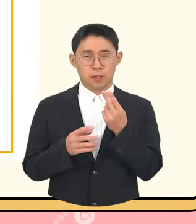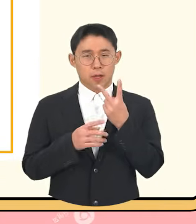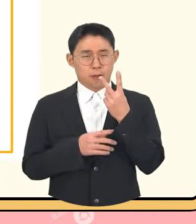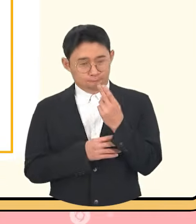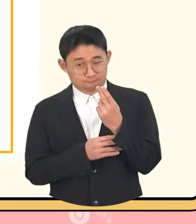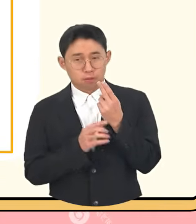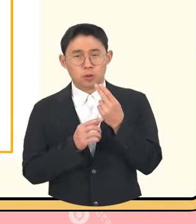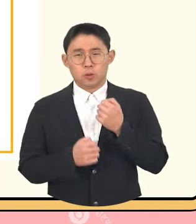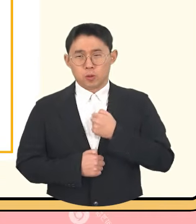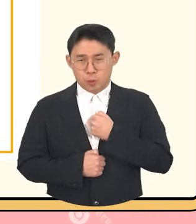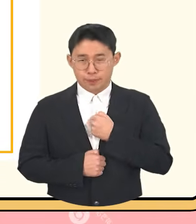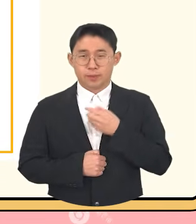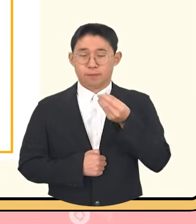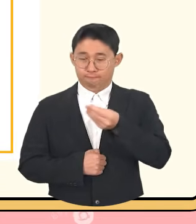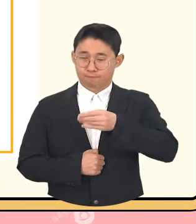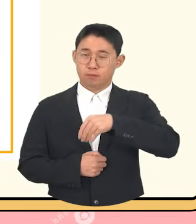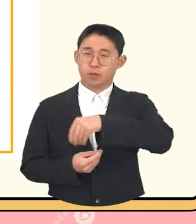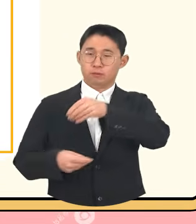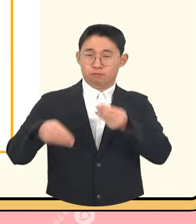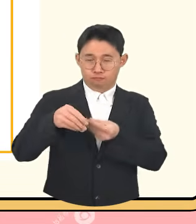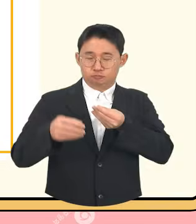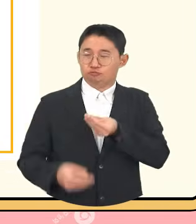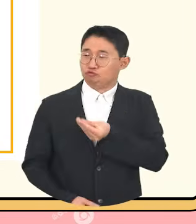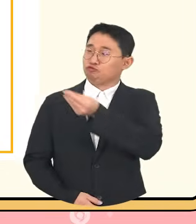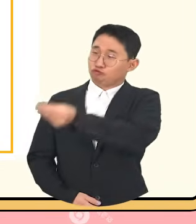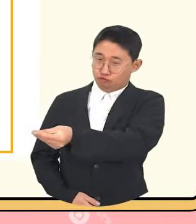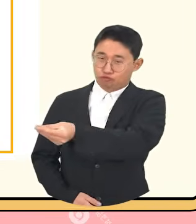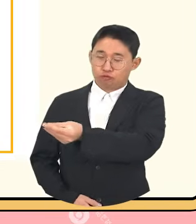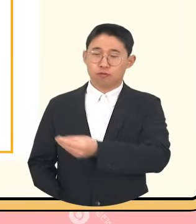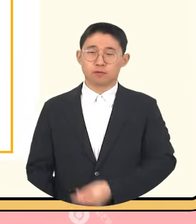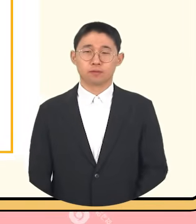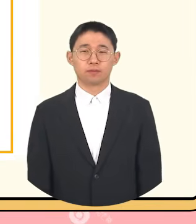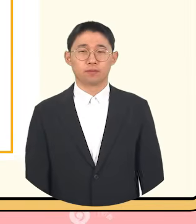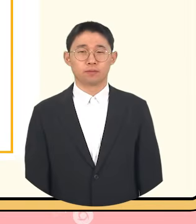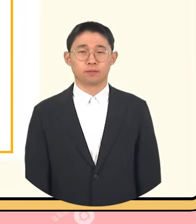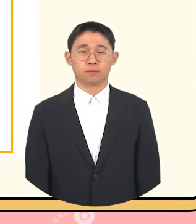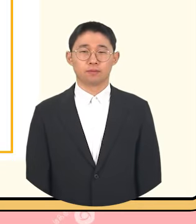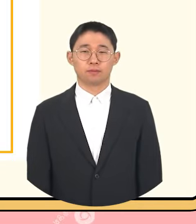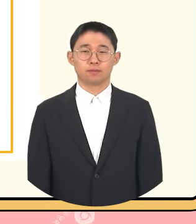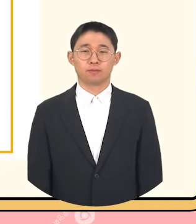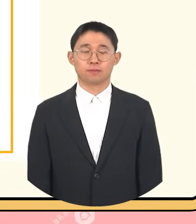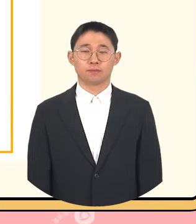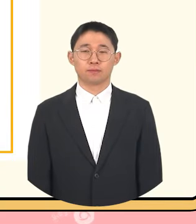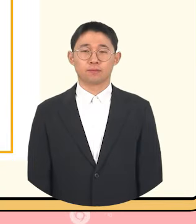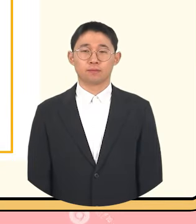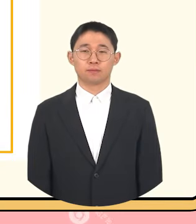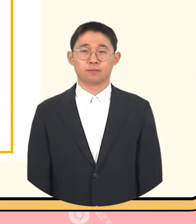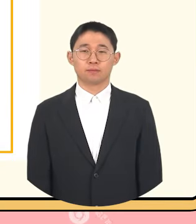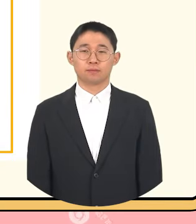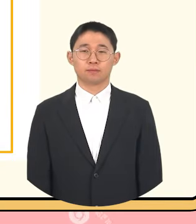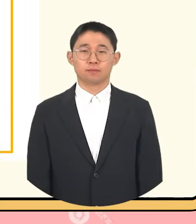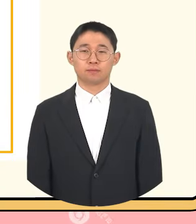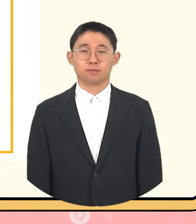가위날을 접어서 조심스럽게 잡은 후 손잡이 쪽을 친구에게 전달해요.